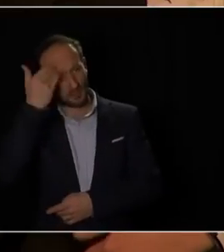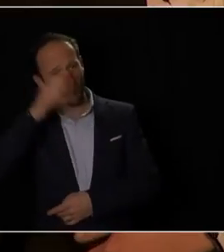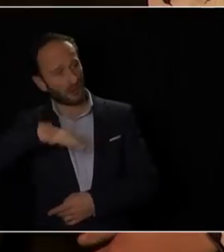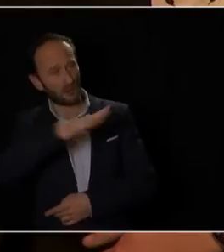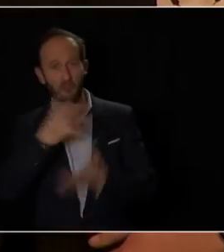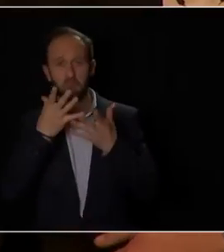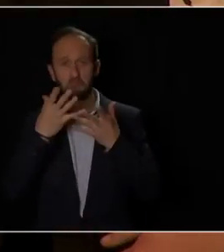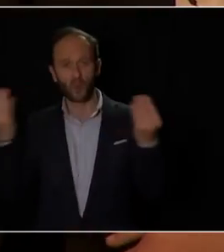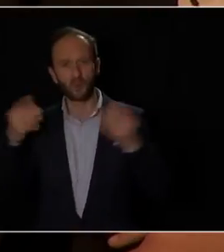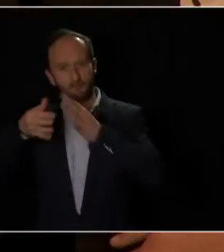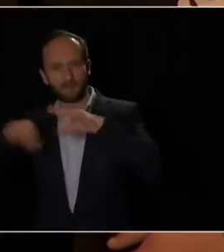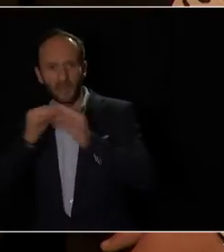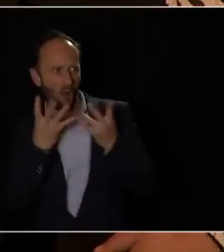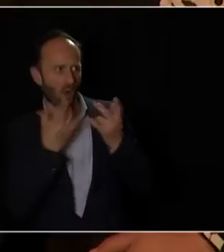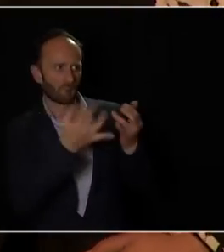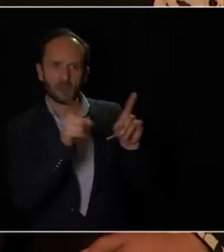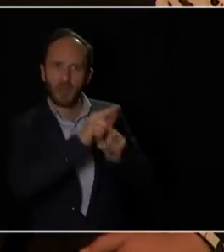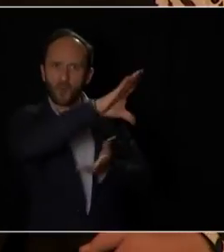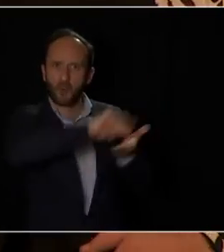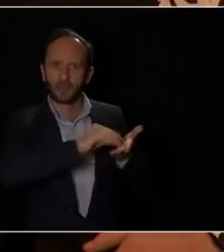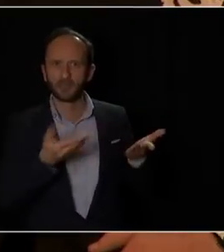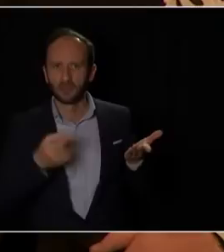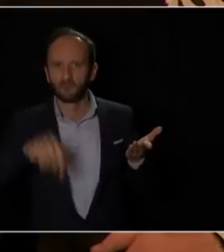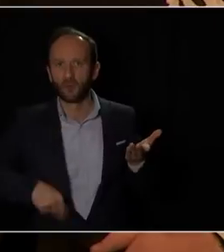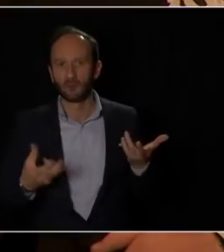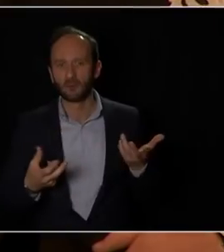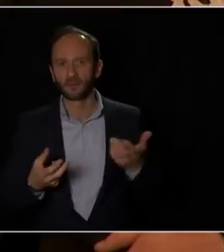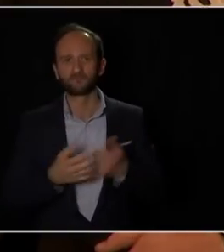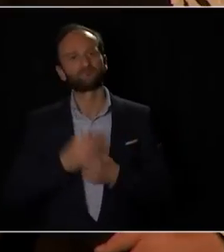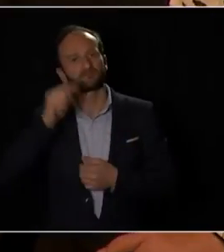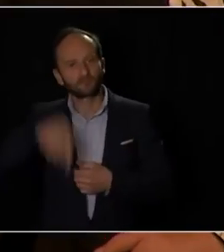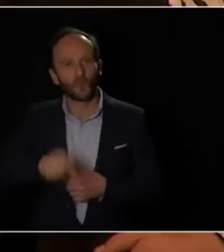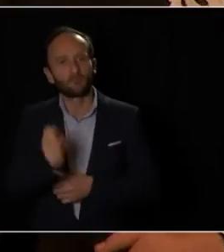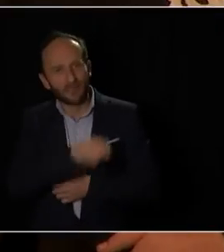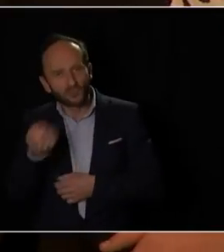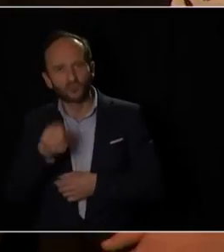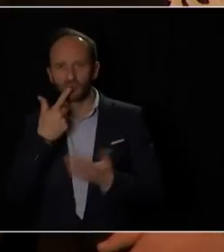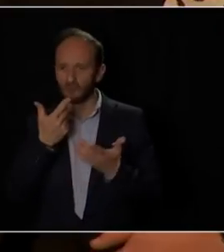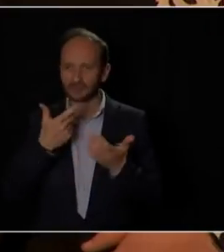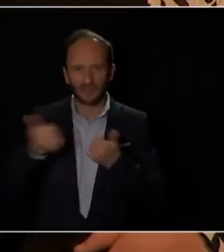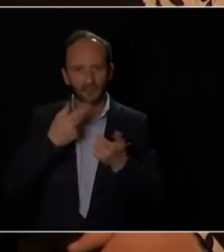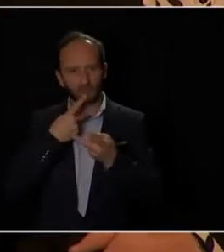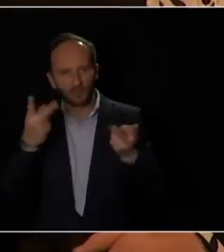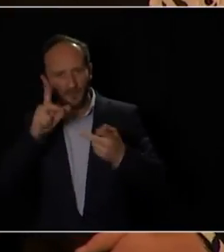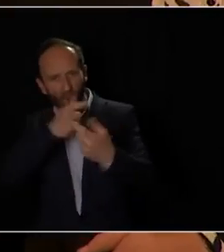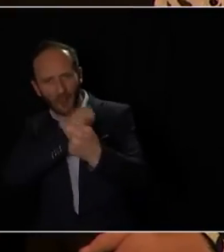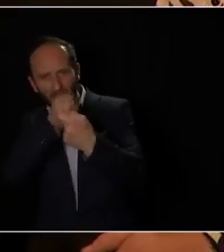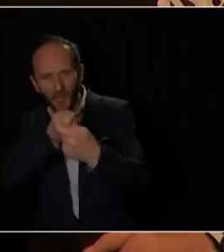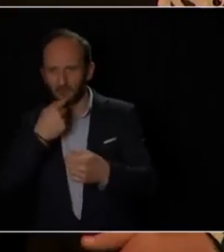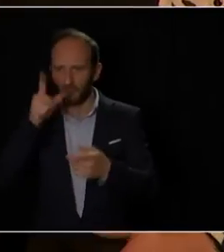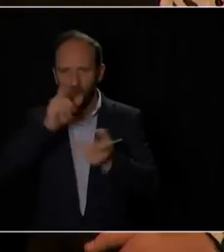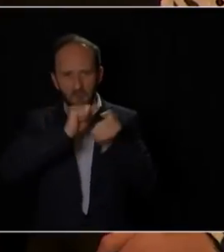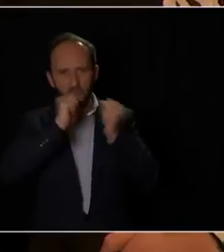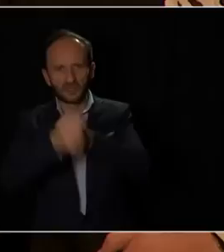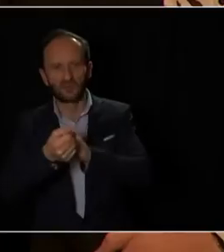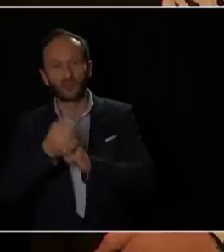l'envient. Et tout cela, bien sûr, doit s'accommoder de modifications, d'adaptations, mais jamais et sûrement pas